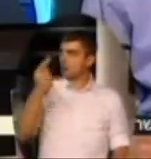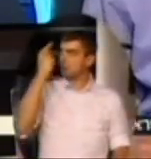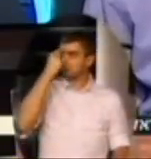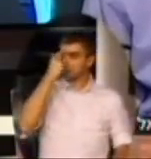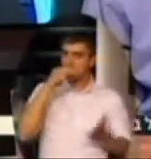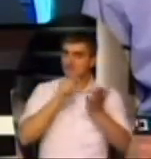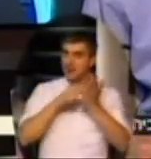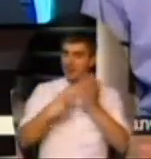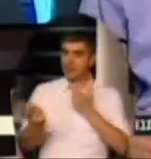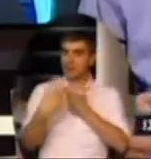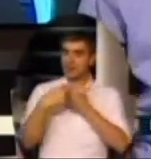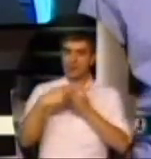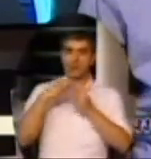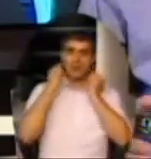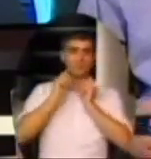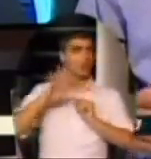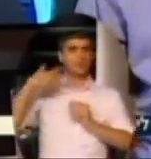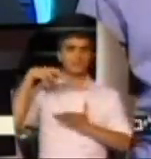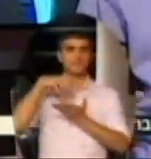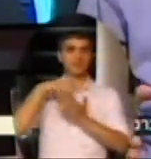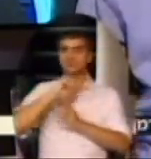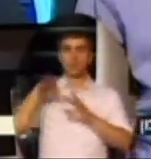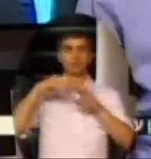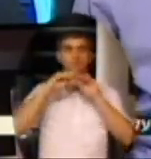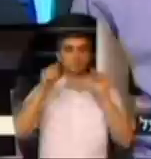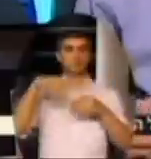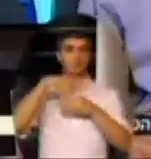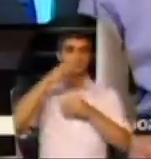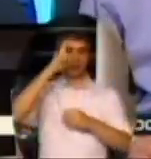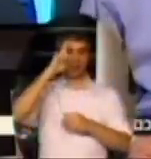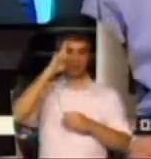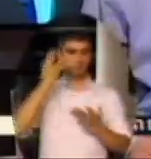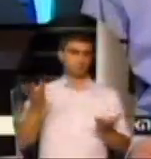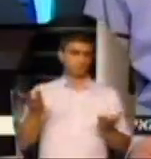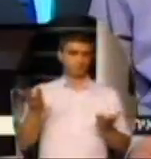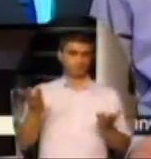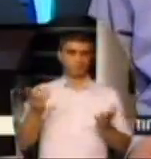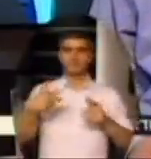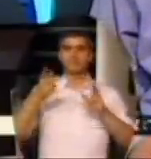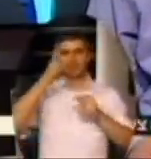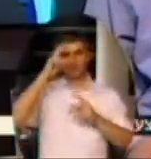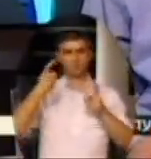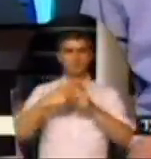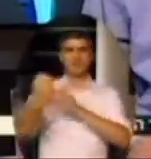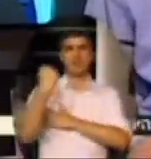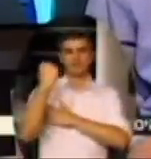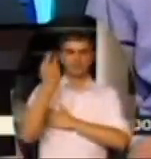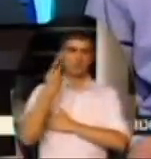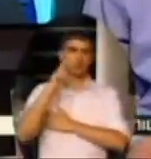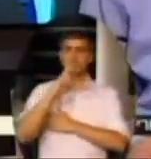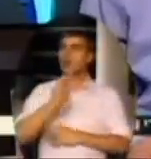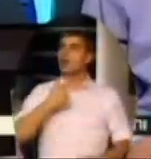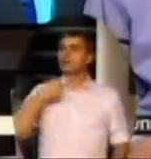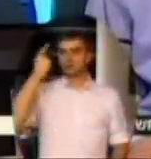שכתוצאה מצירוף ליברמן לא יהיה יותר מרכז ולא יהיה יותר מסדות מסודות בליכוד אני חושב שהליכוד היא מפלגה הרבה יותר חזקה מ אני